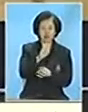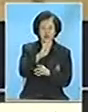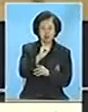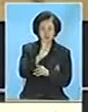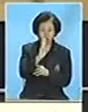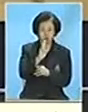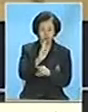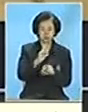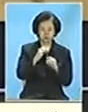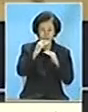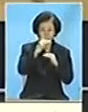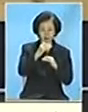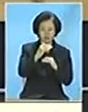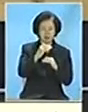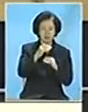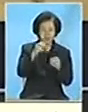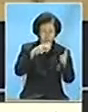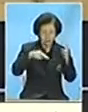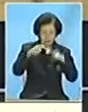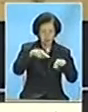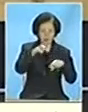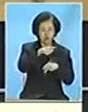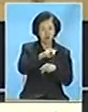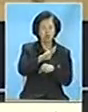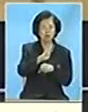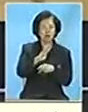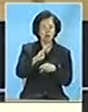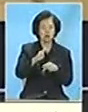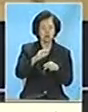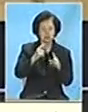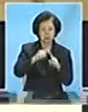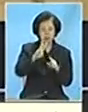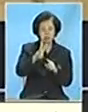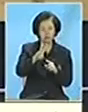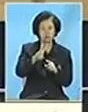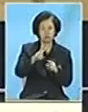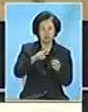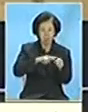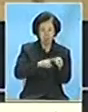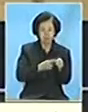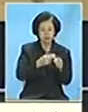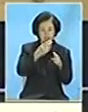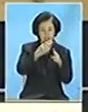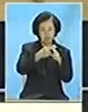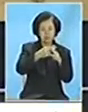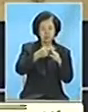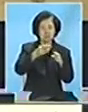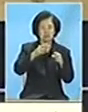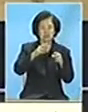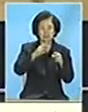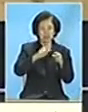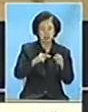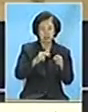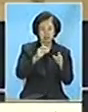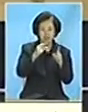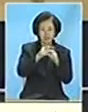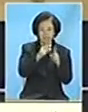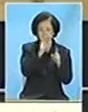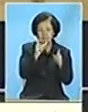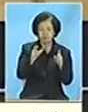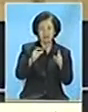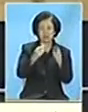าในการพิจารณาร่างพระราชบัญญัติในวาระที่2ให้เริ่มต้นด้วยชื่อร่างคำปรารภและพิจารณาเรียงล